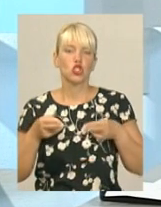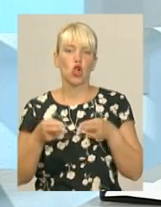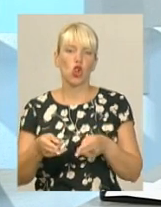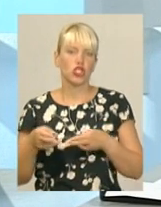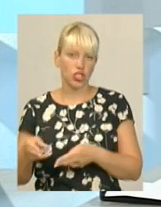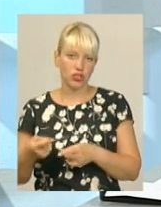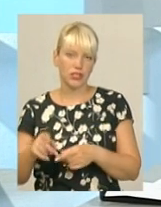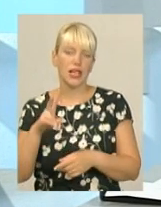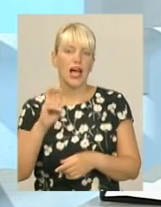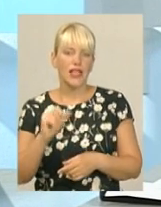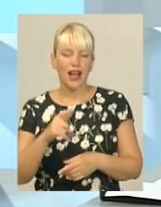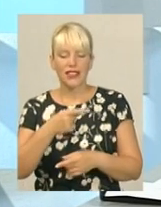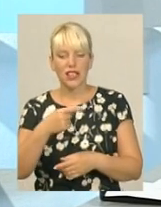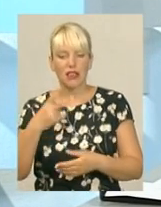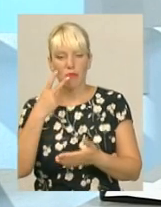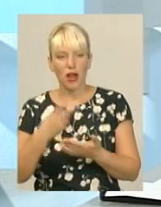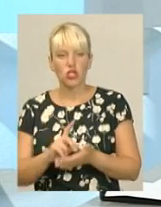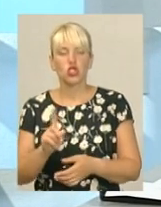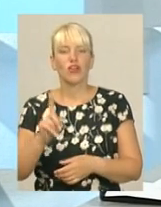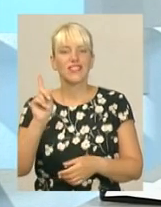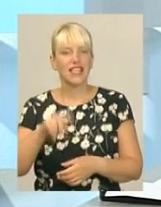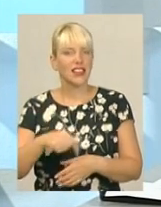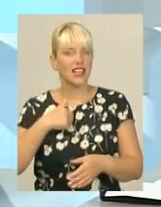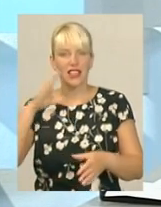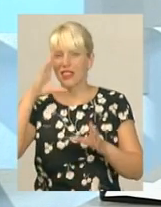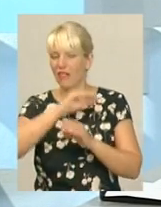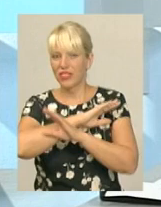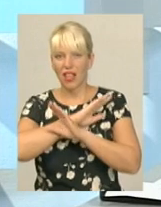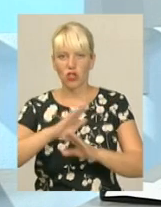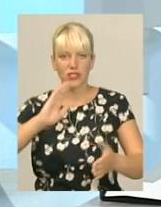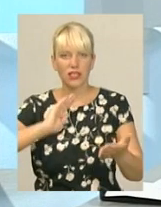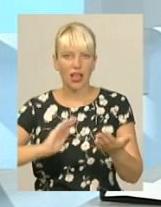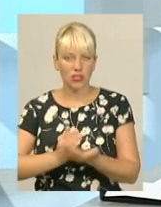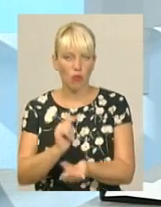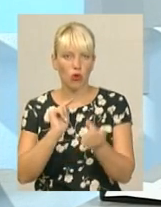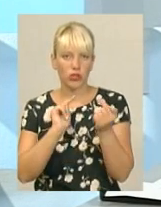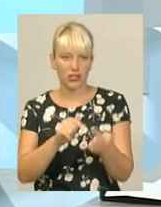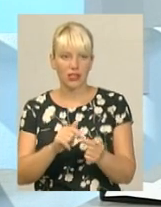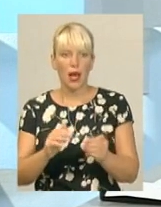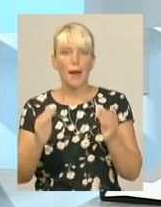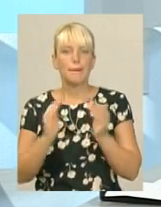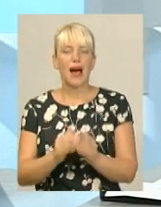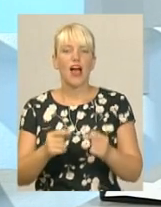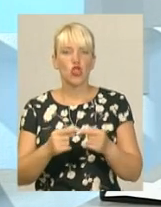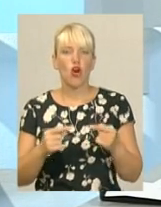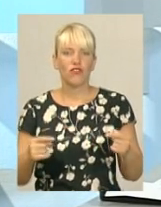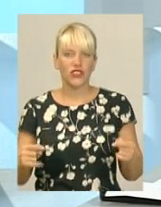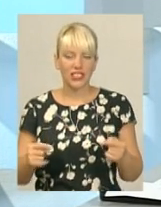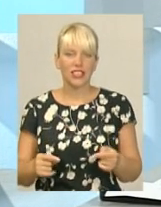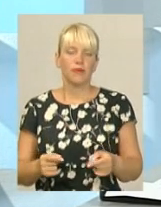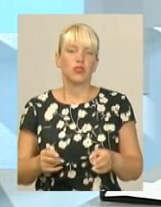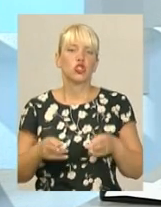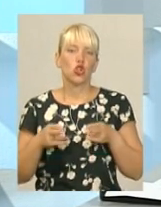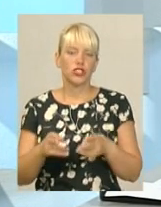Як негатив, ми бачимо, що все ж таки нам не вдалося якісно протидіяти майновій злочинності, тобто протидіяти